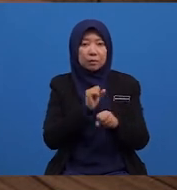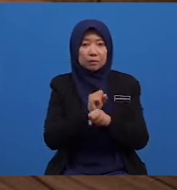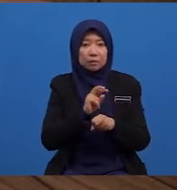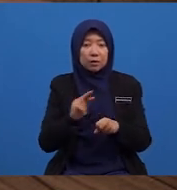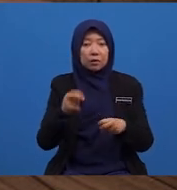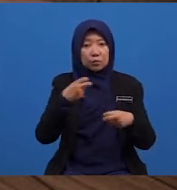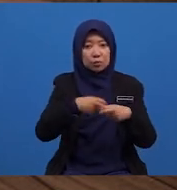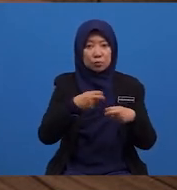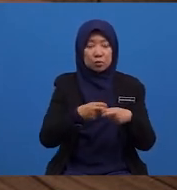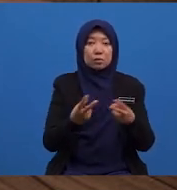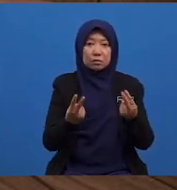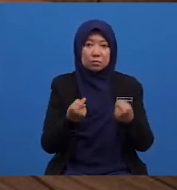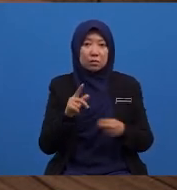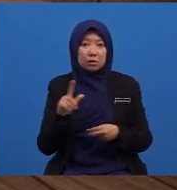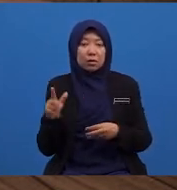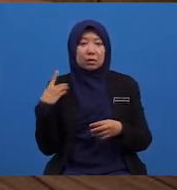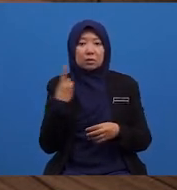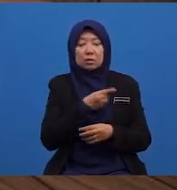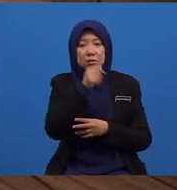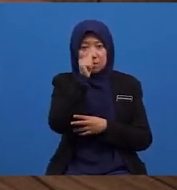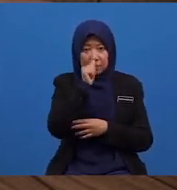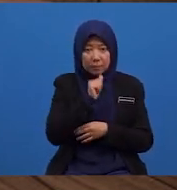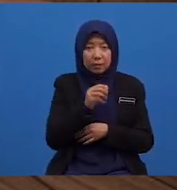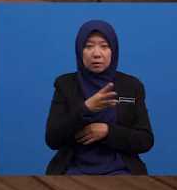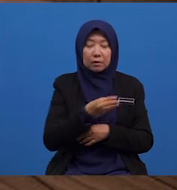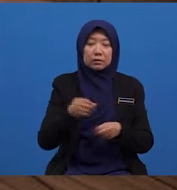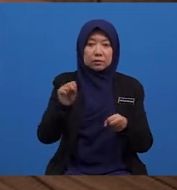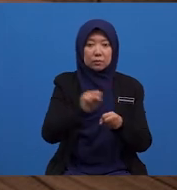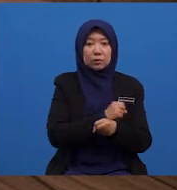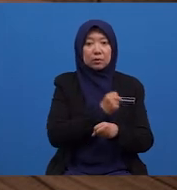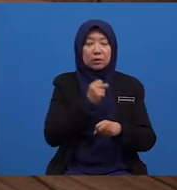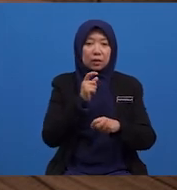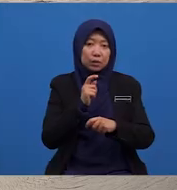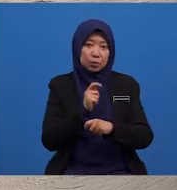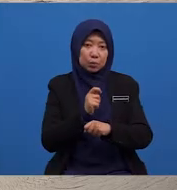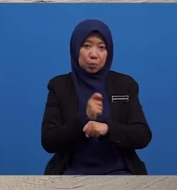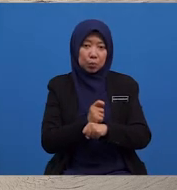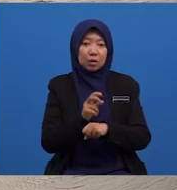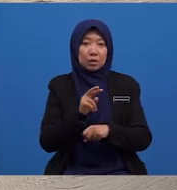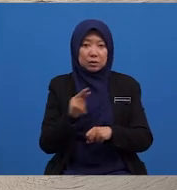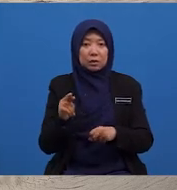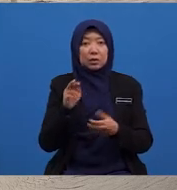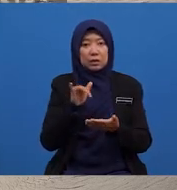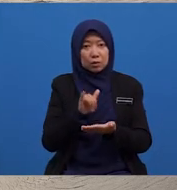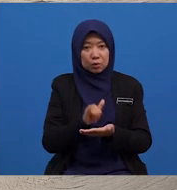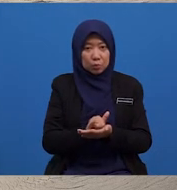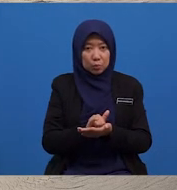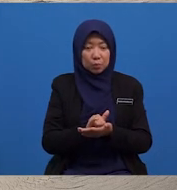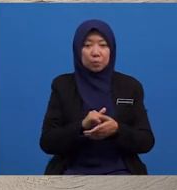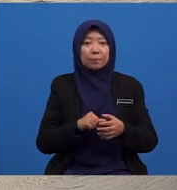susah, hendaklah kita bersabar dan menyempurnakan tugasan itu. Perbilangan